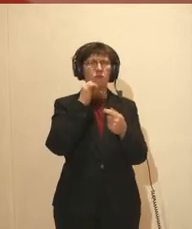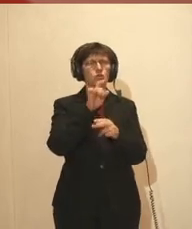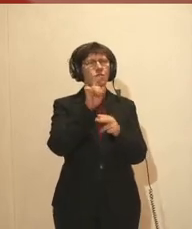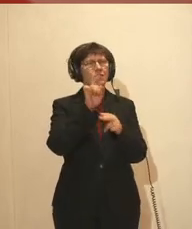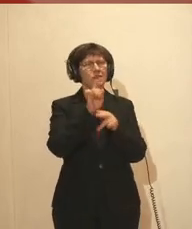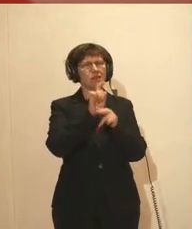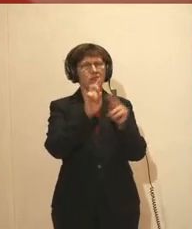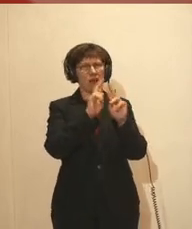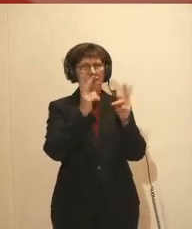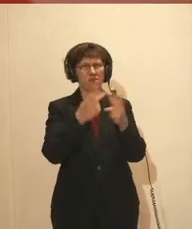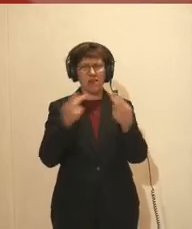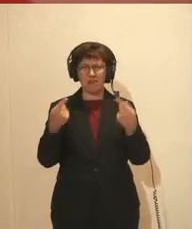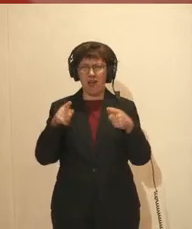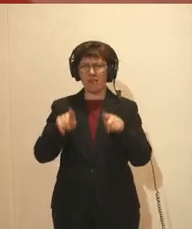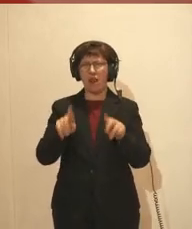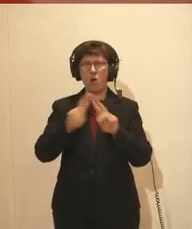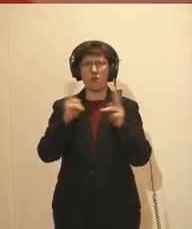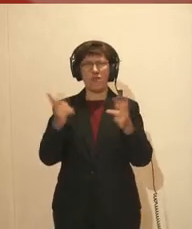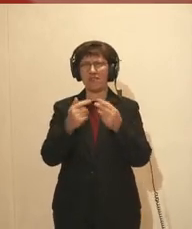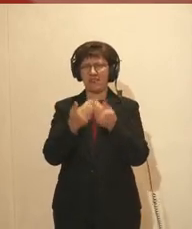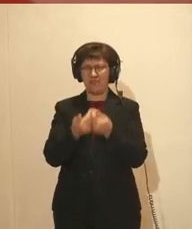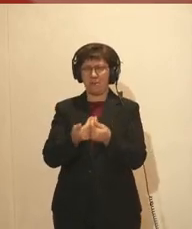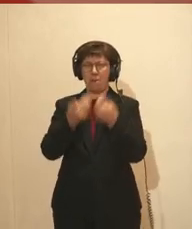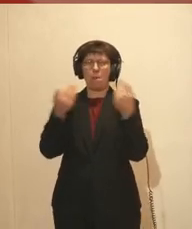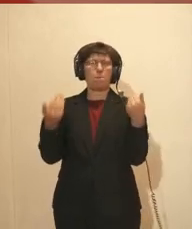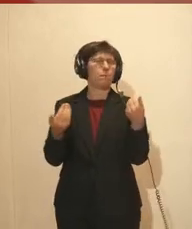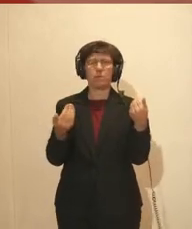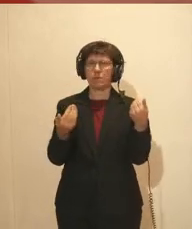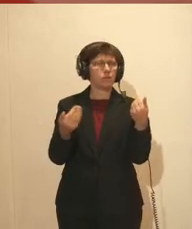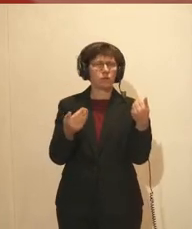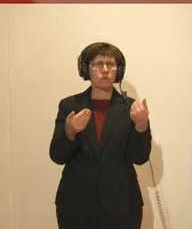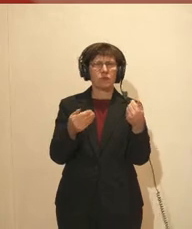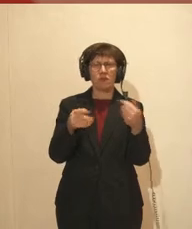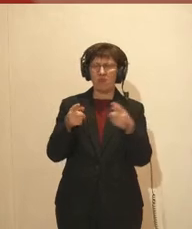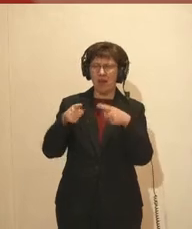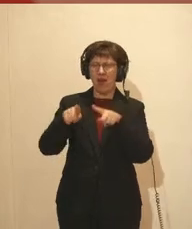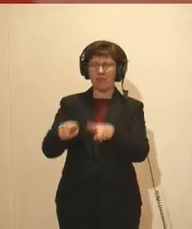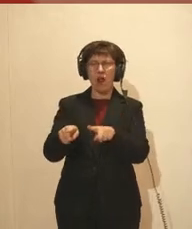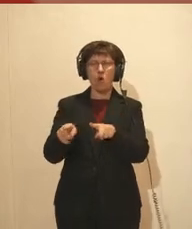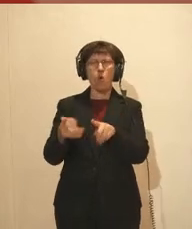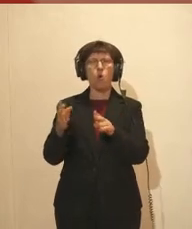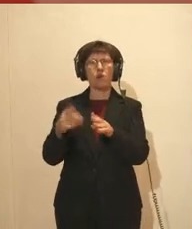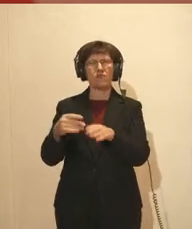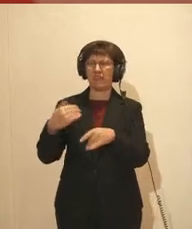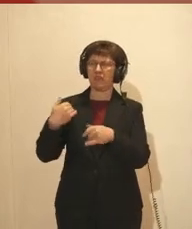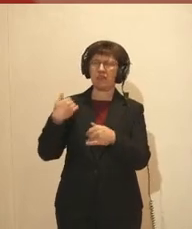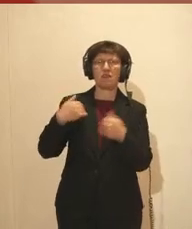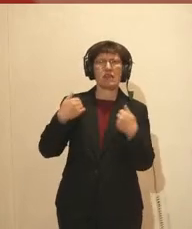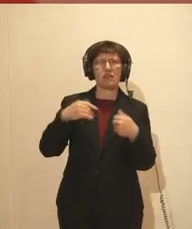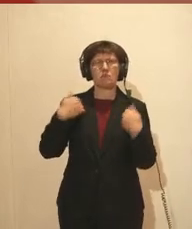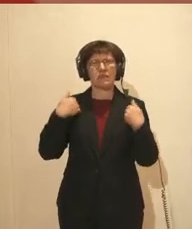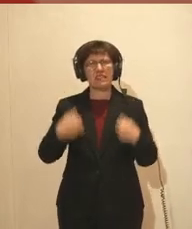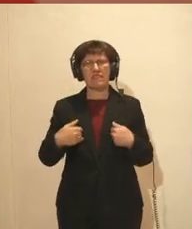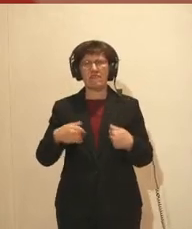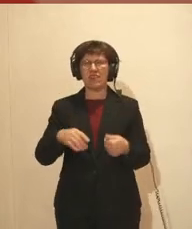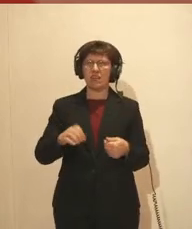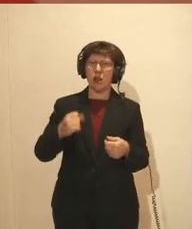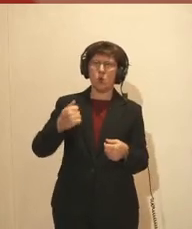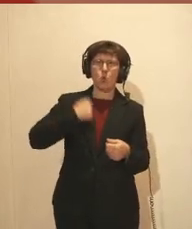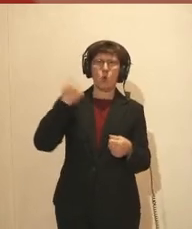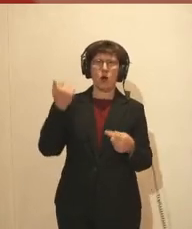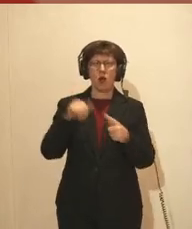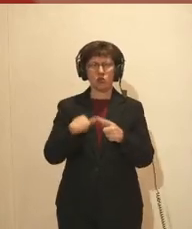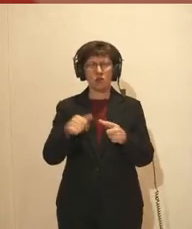digitale welt und die analoge welt gar nicht so getrennt sehen darf sondern das was analog dass wir zivilcourage zeigen dass wir gegen hass